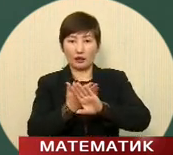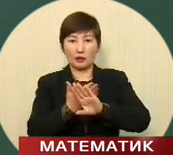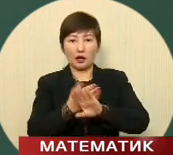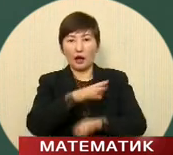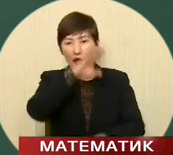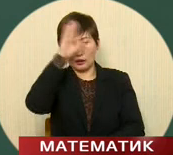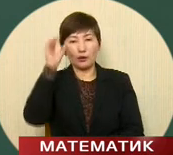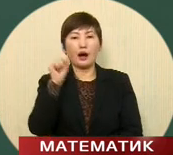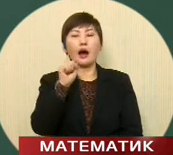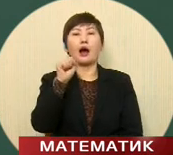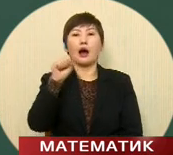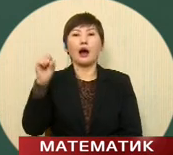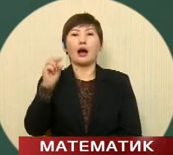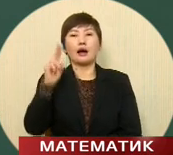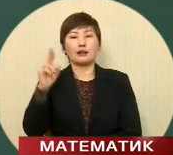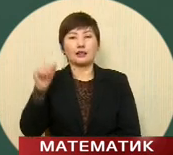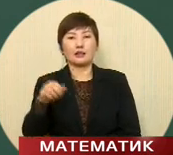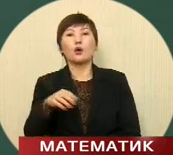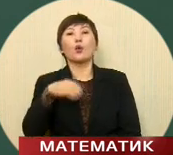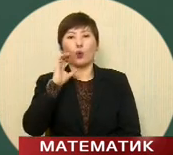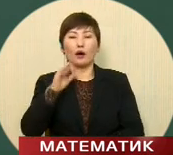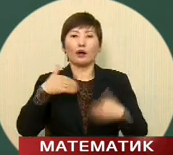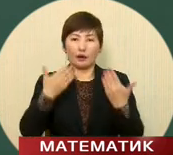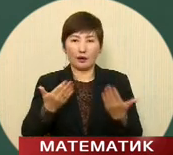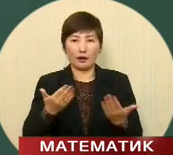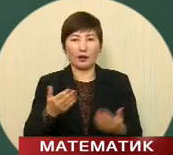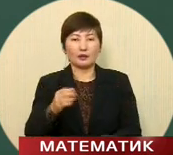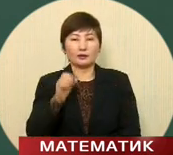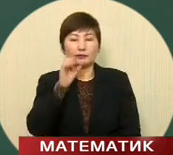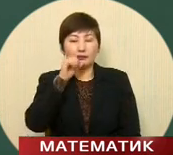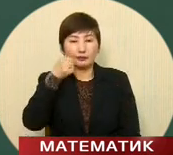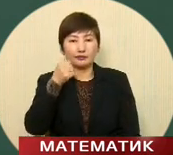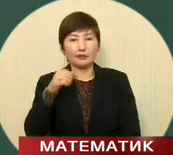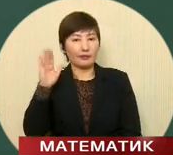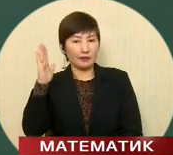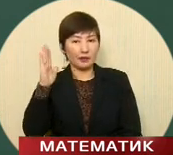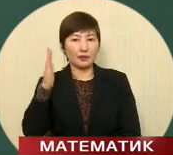халуун арц болон чацарганыг хүнсэндээ хэрглээрэй. Мөн цагаан ядаа маань дархлааг